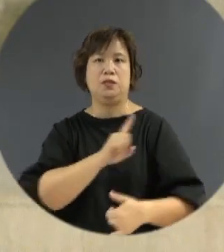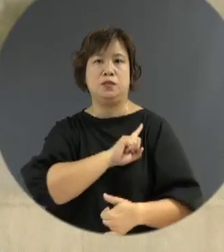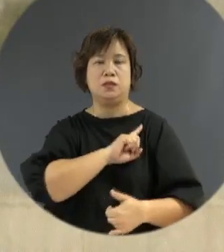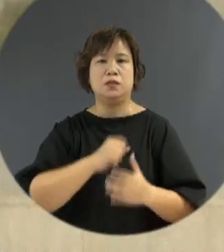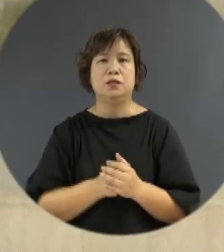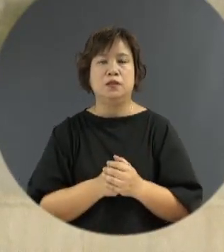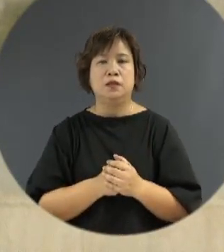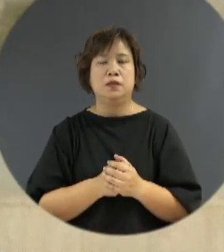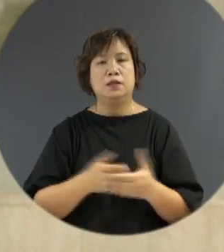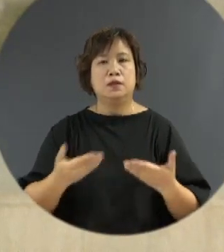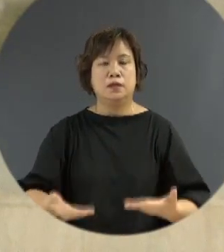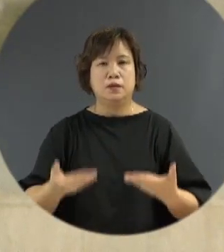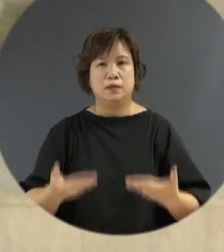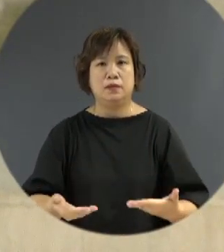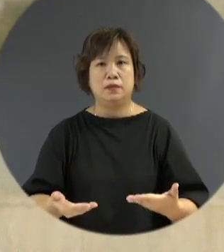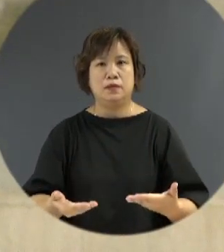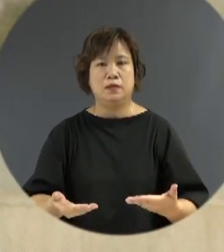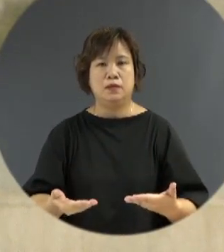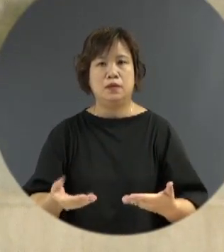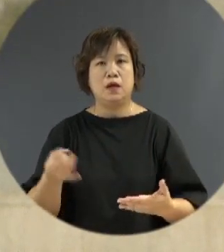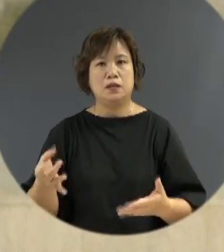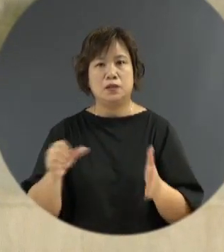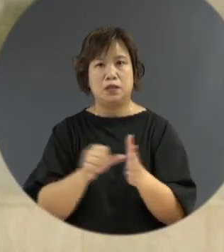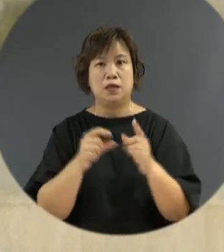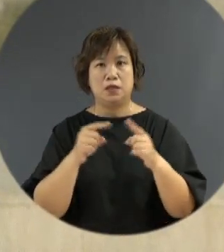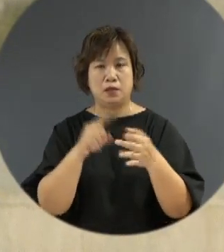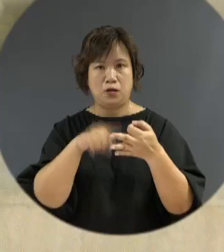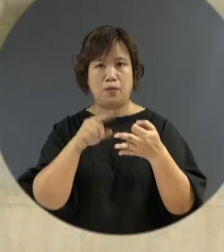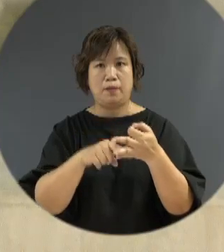今日本是圣云仙的纪念日，